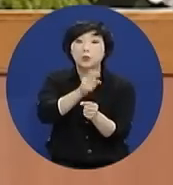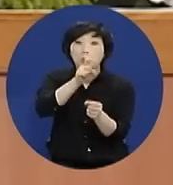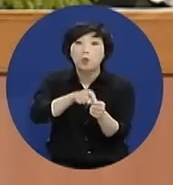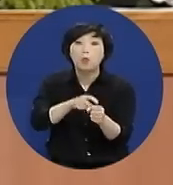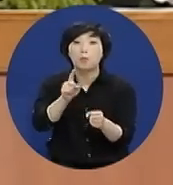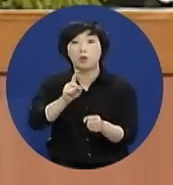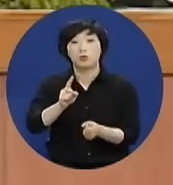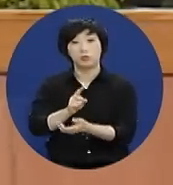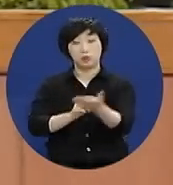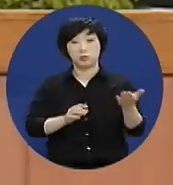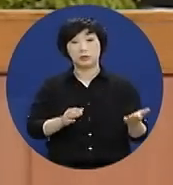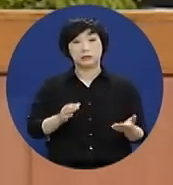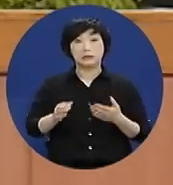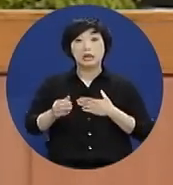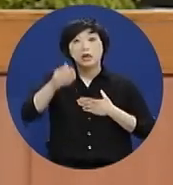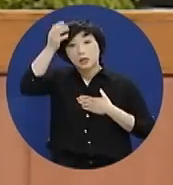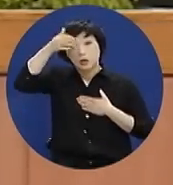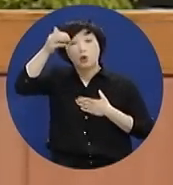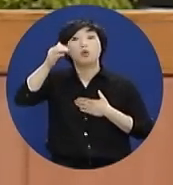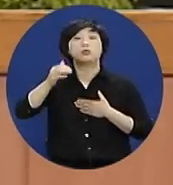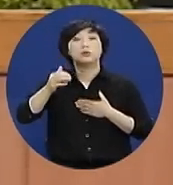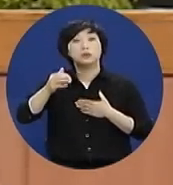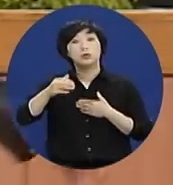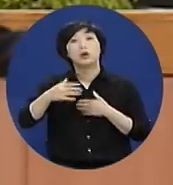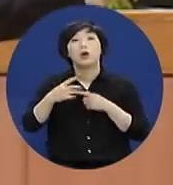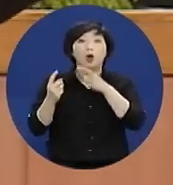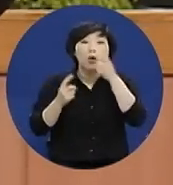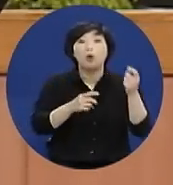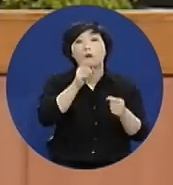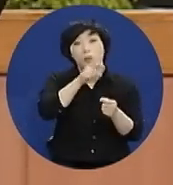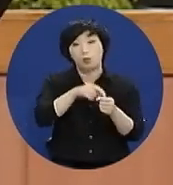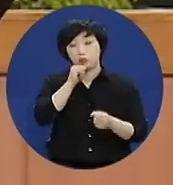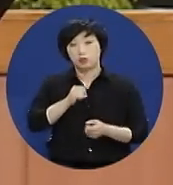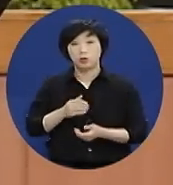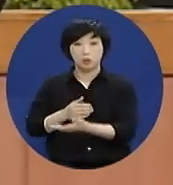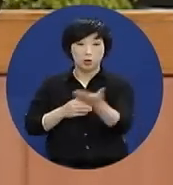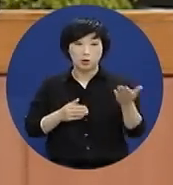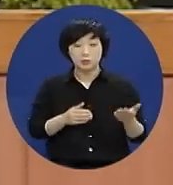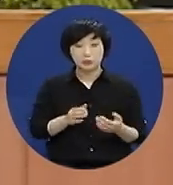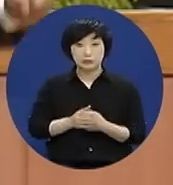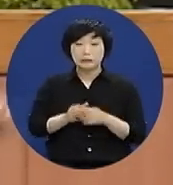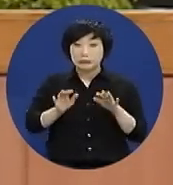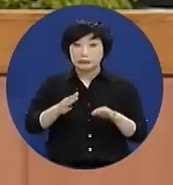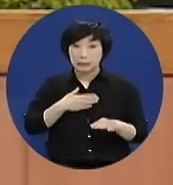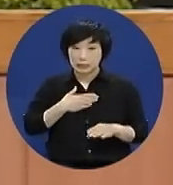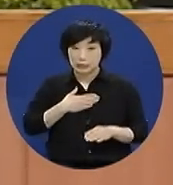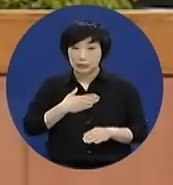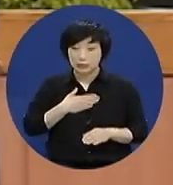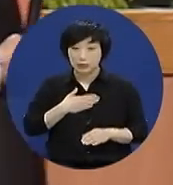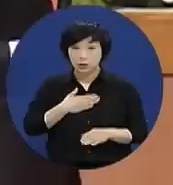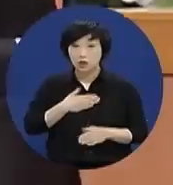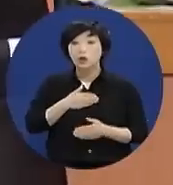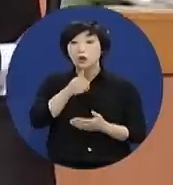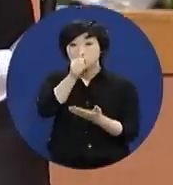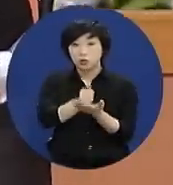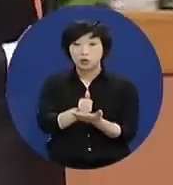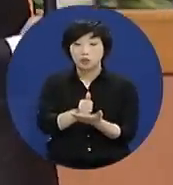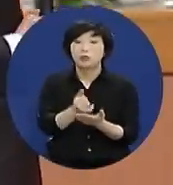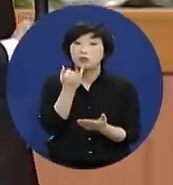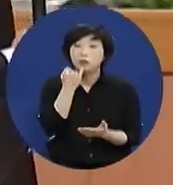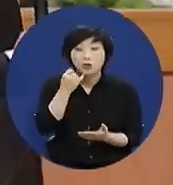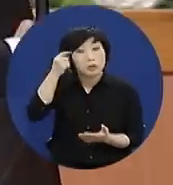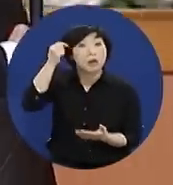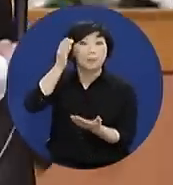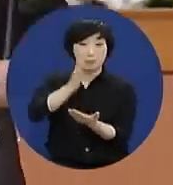当然でに論理的な理由で罪を犯させる目的は何でしょうかあなたの魂を狩りとろうとしているん